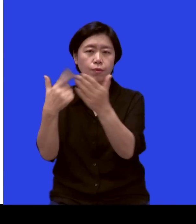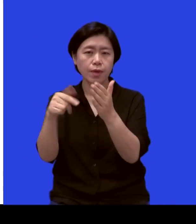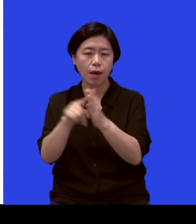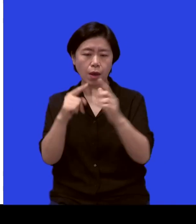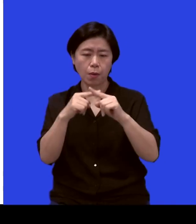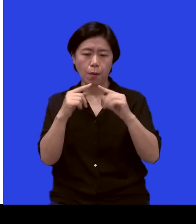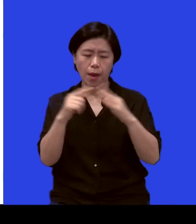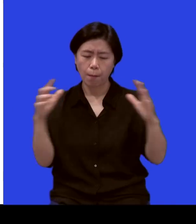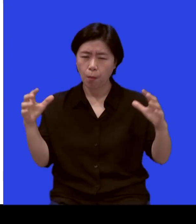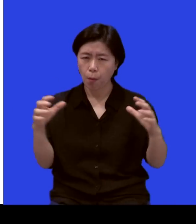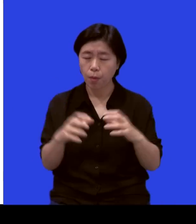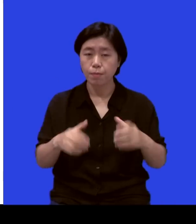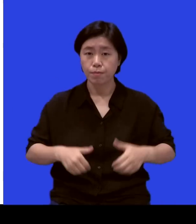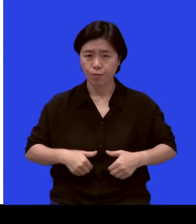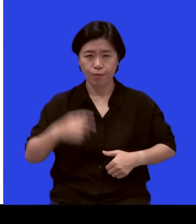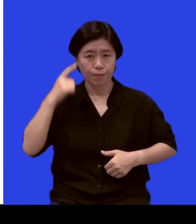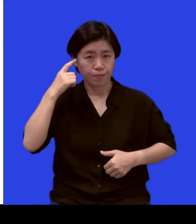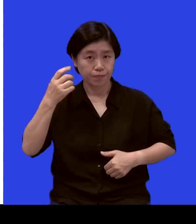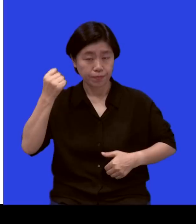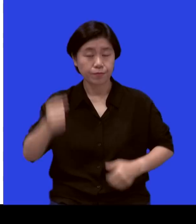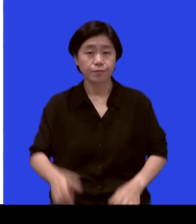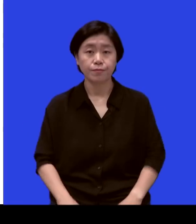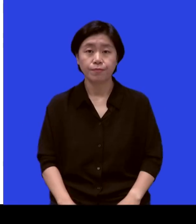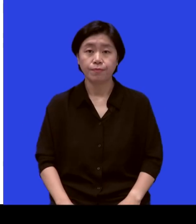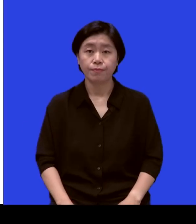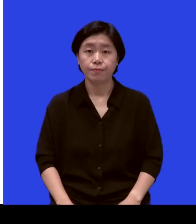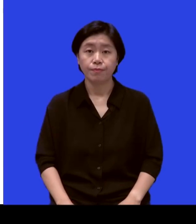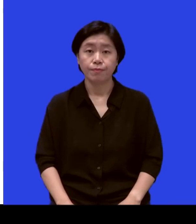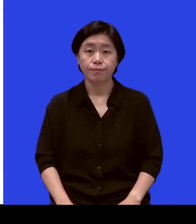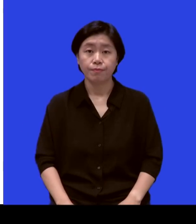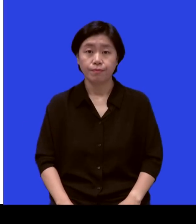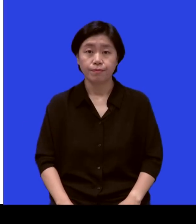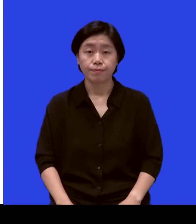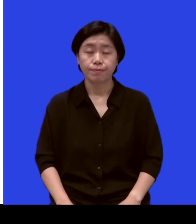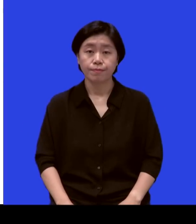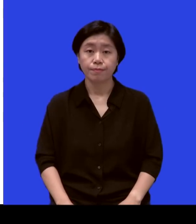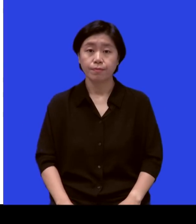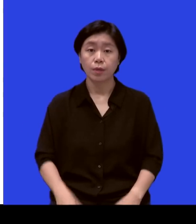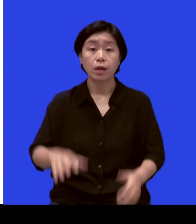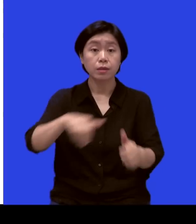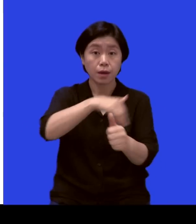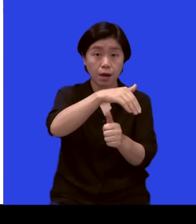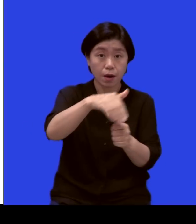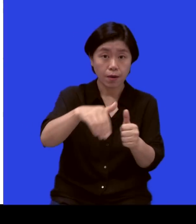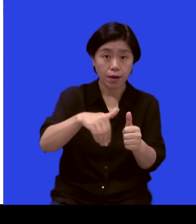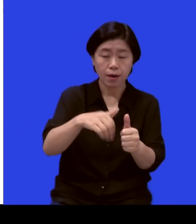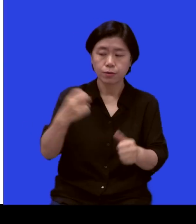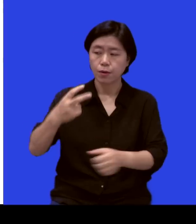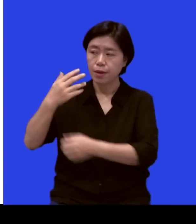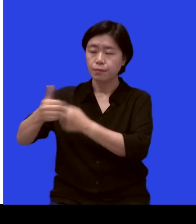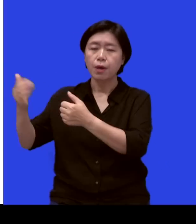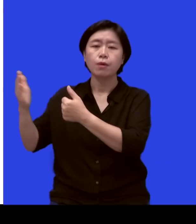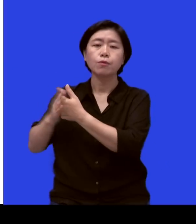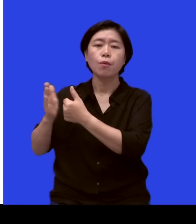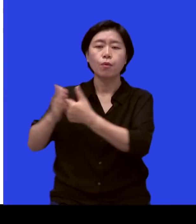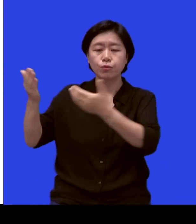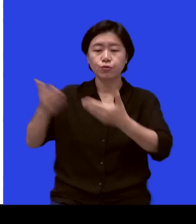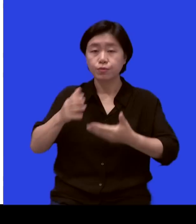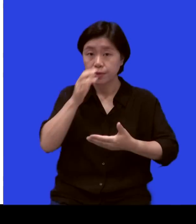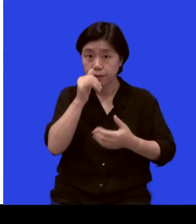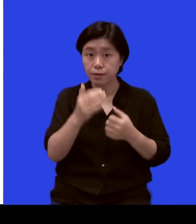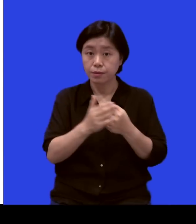해서 했는데 그게 이제 그 시대의 그 요청과 또 하나님의 역사심이 있어가지고